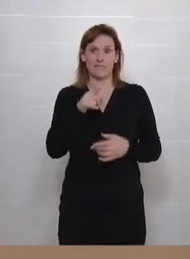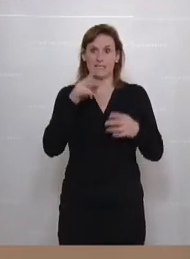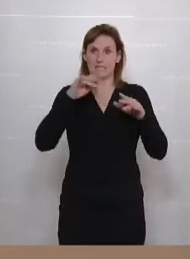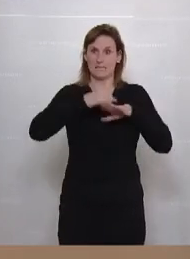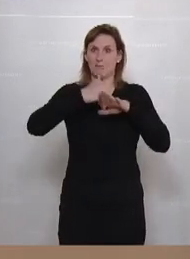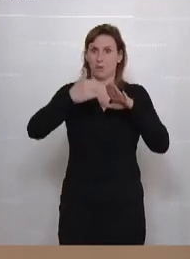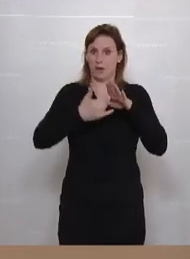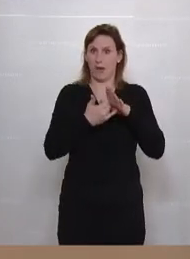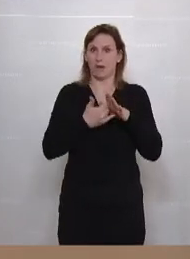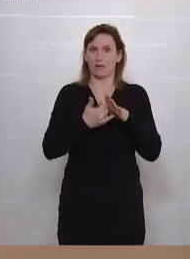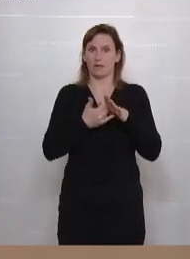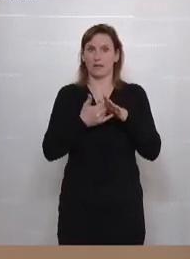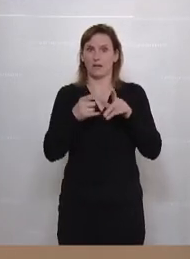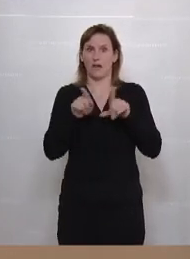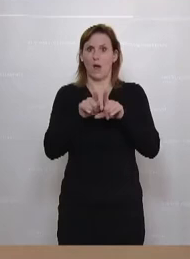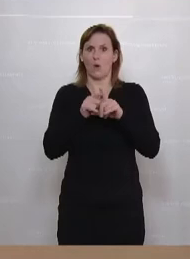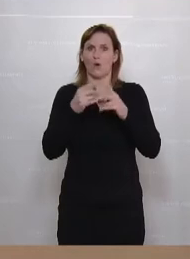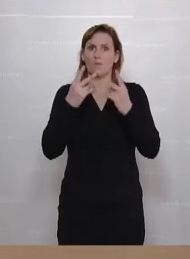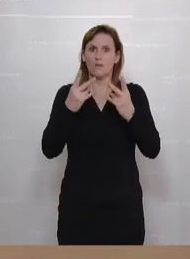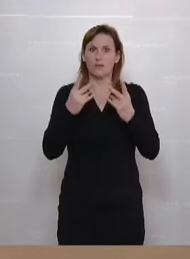zur Diversifizierung unserer